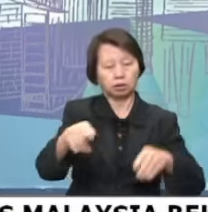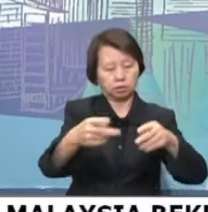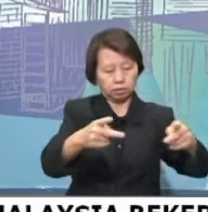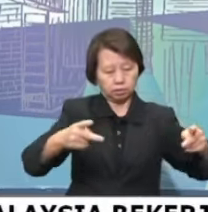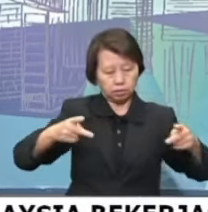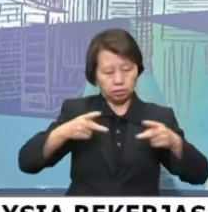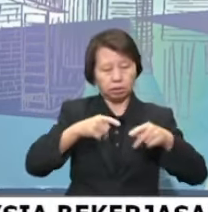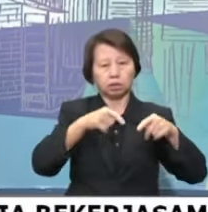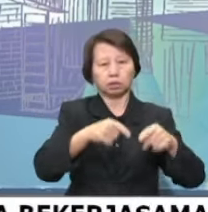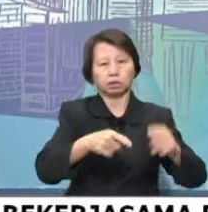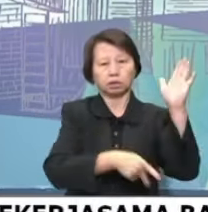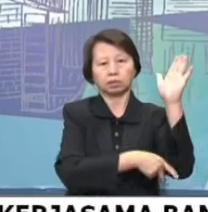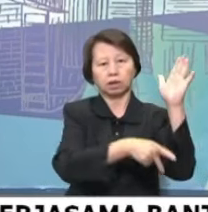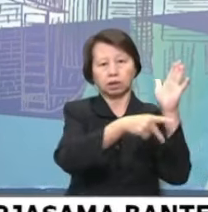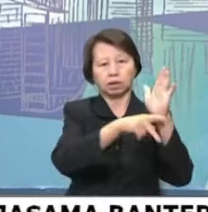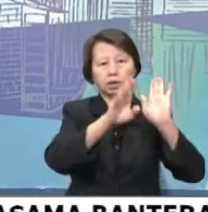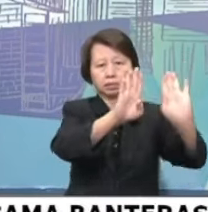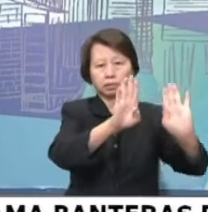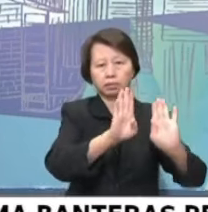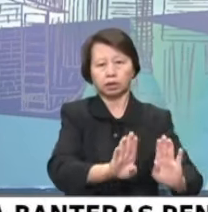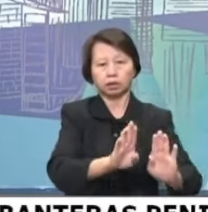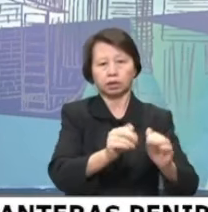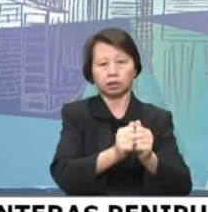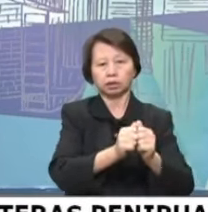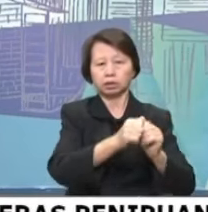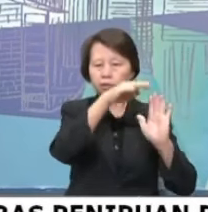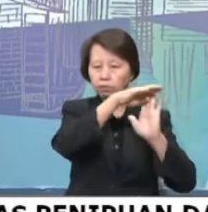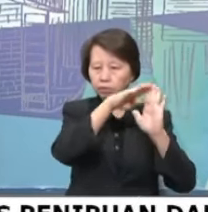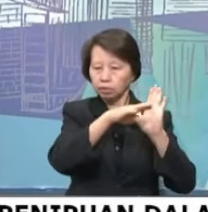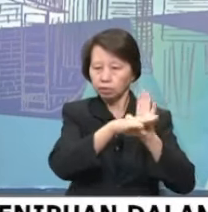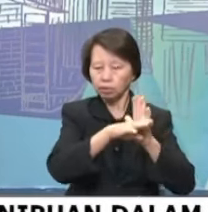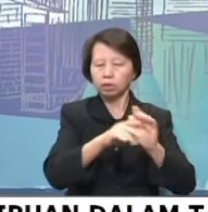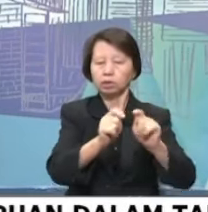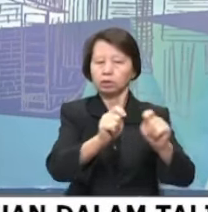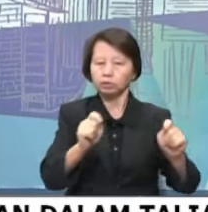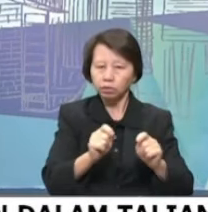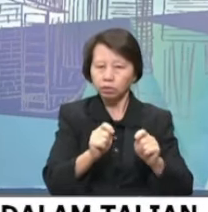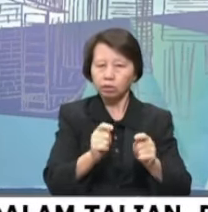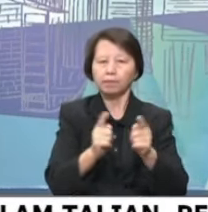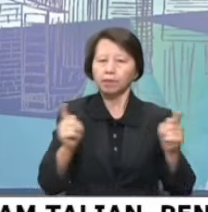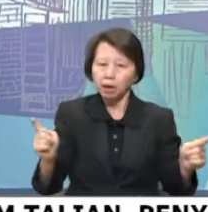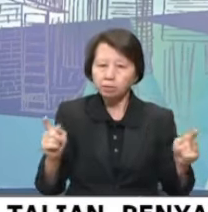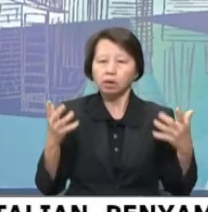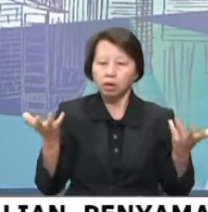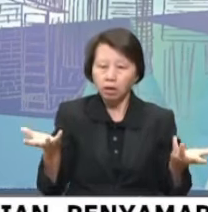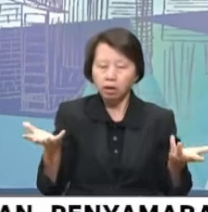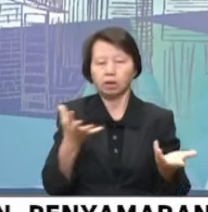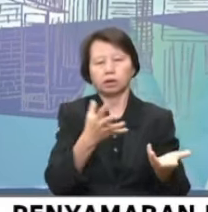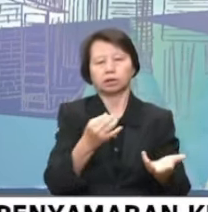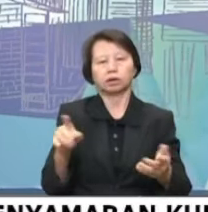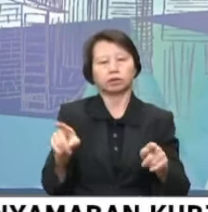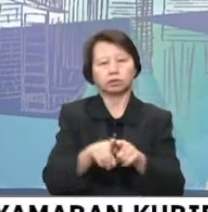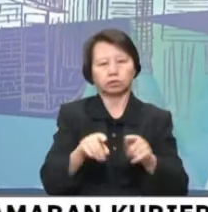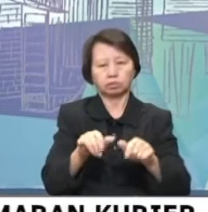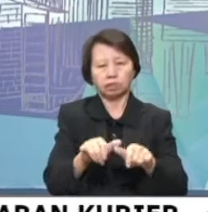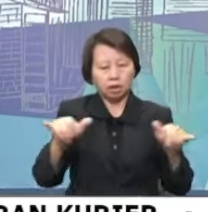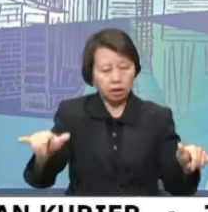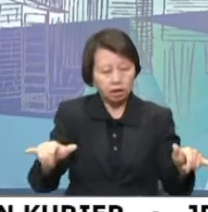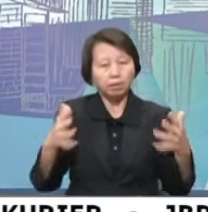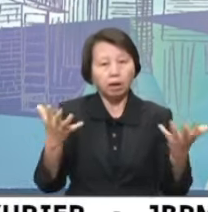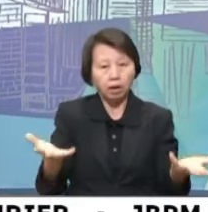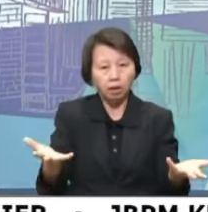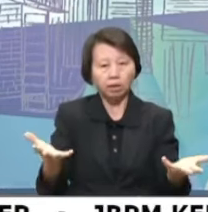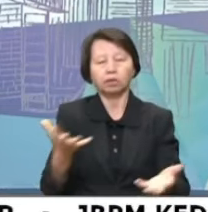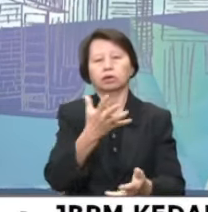kawasan Parlimen Bangi bersama dengan butiran seperti lokasi panjang dan juga lebar. Dan antara